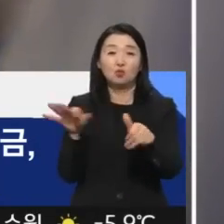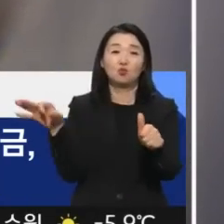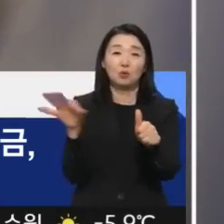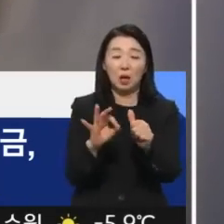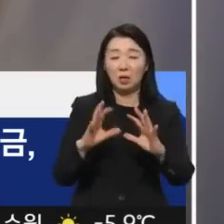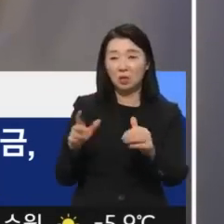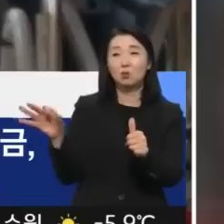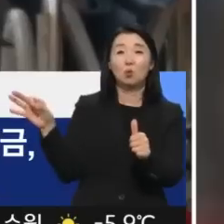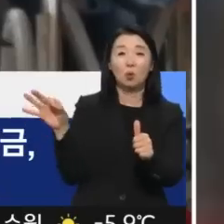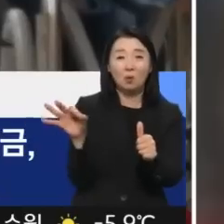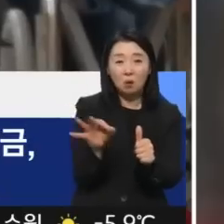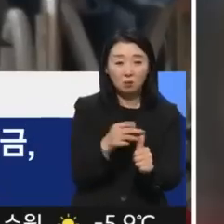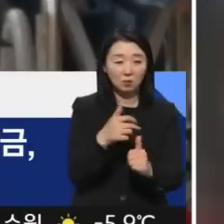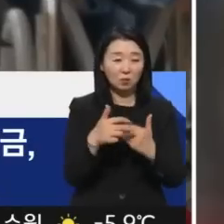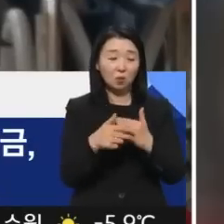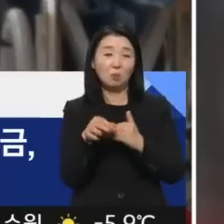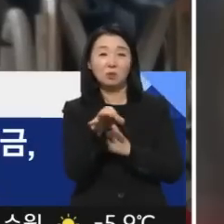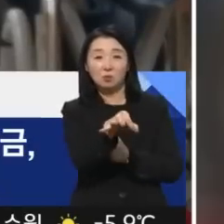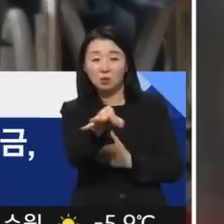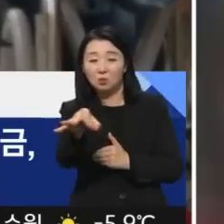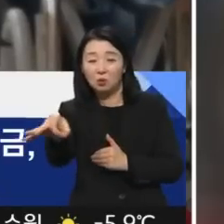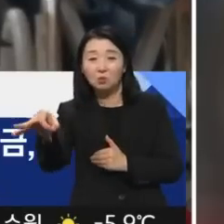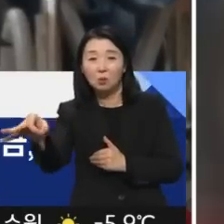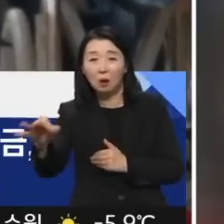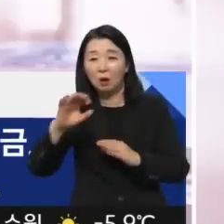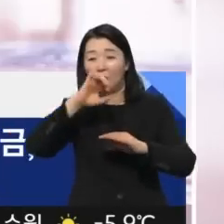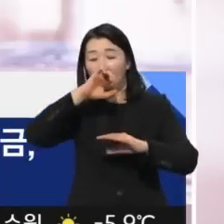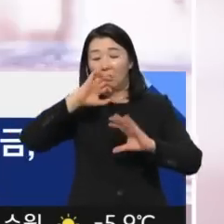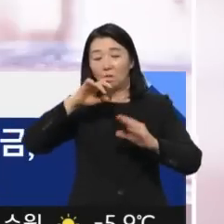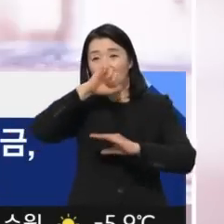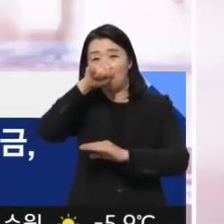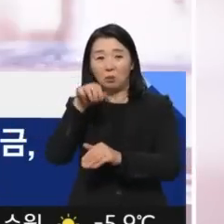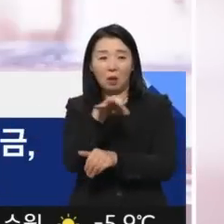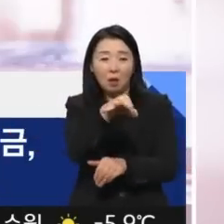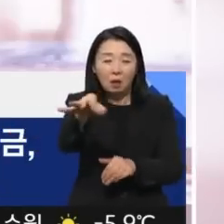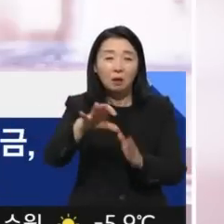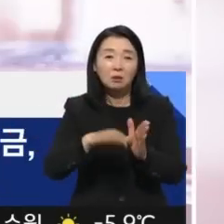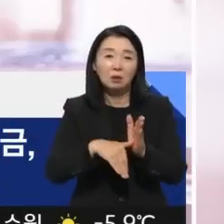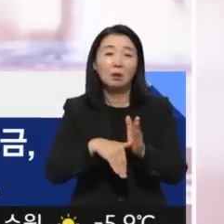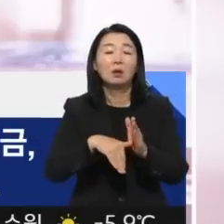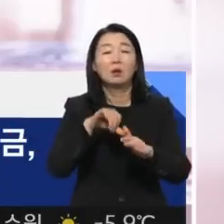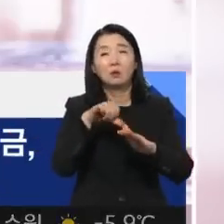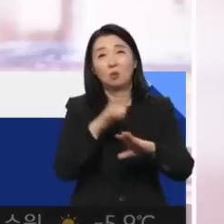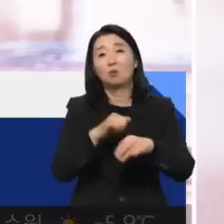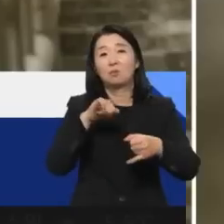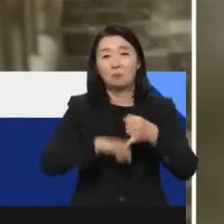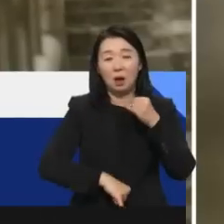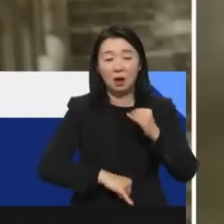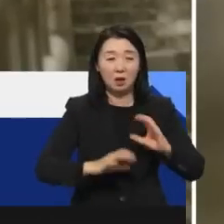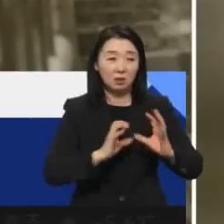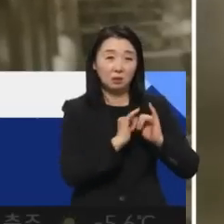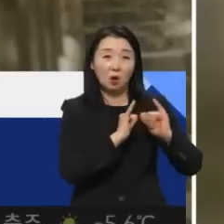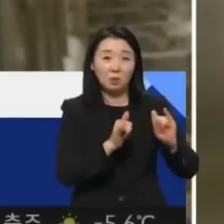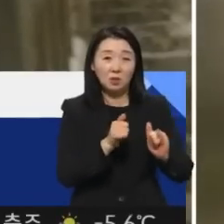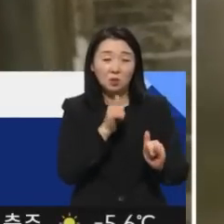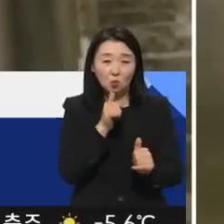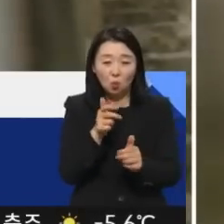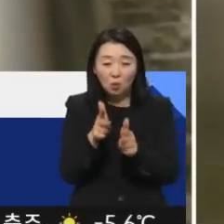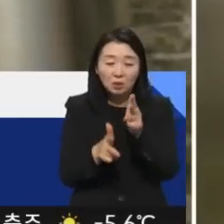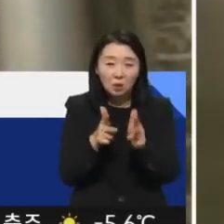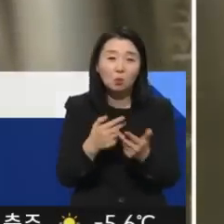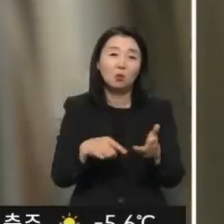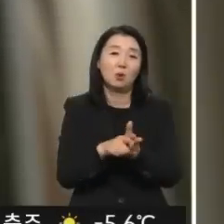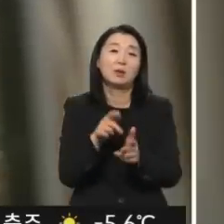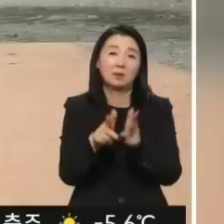기초연금, 의료비 지원 등 국고보조금이 들어가는 사업은 차질이 불가피합니다. 대부분 서민과 소상공인을 위한